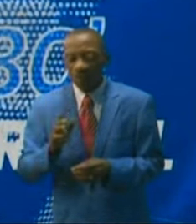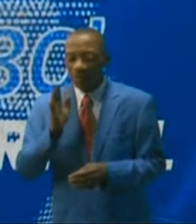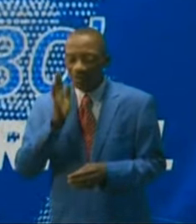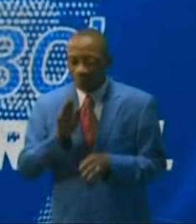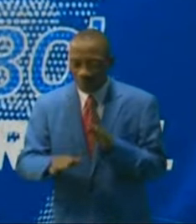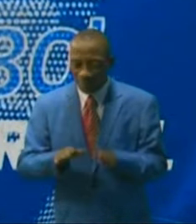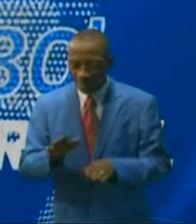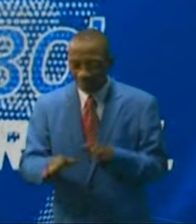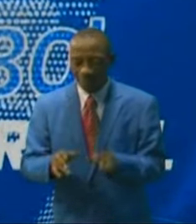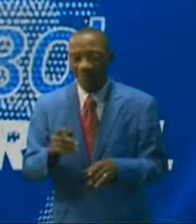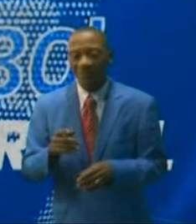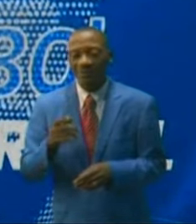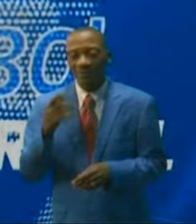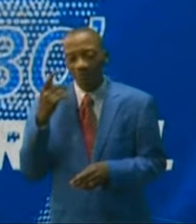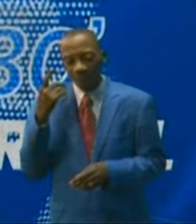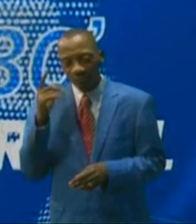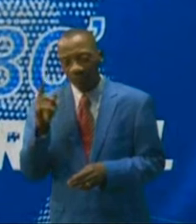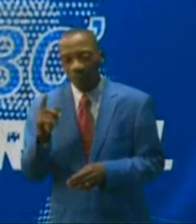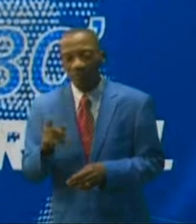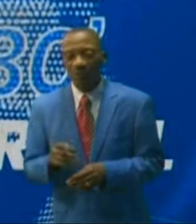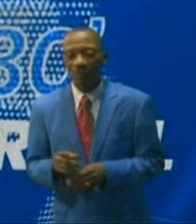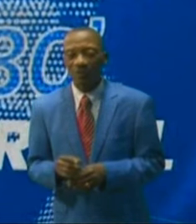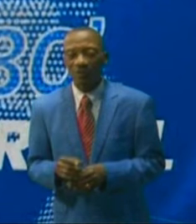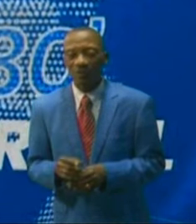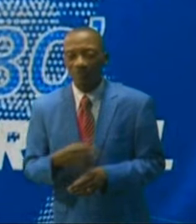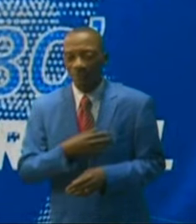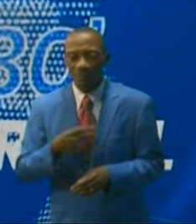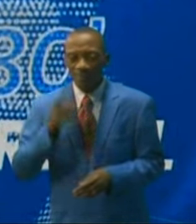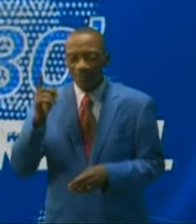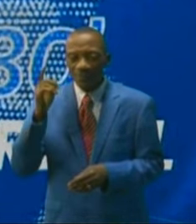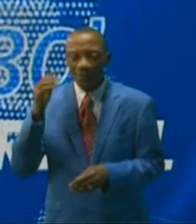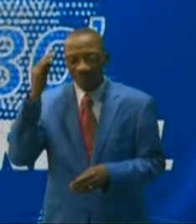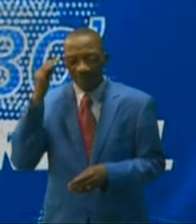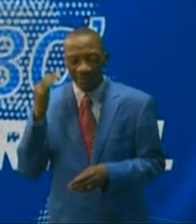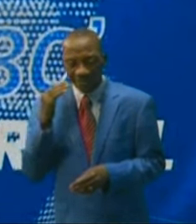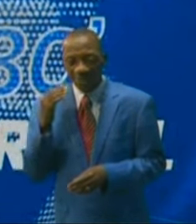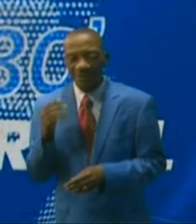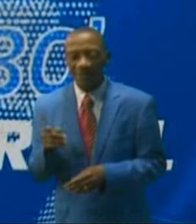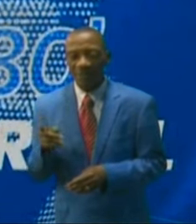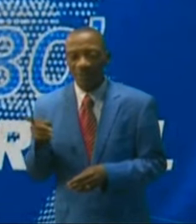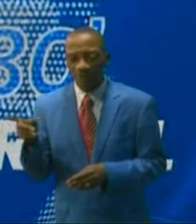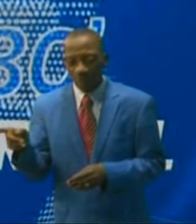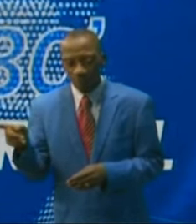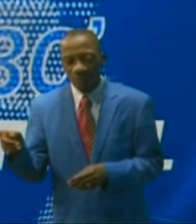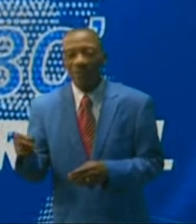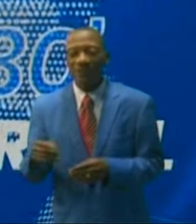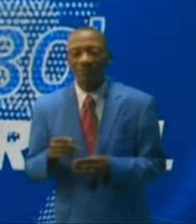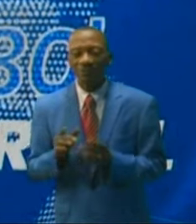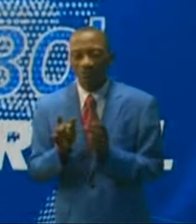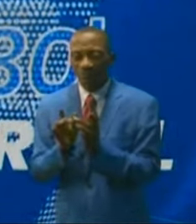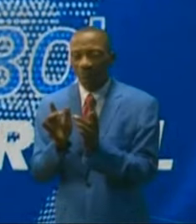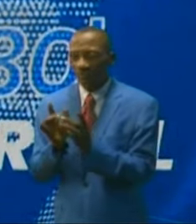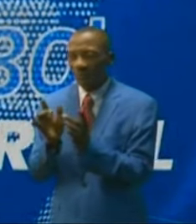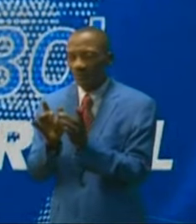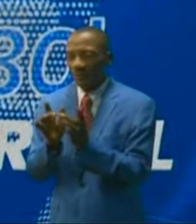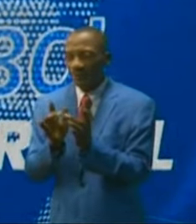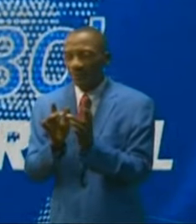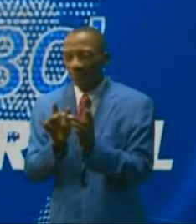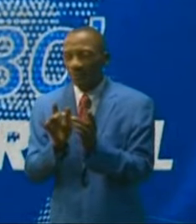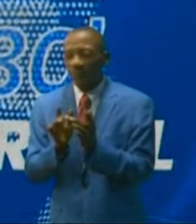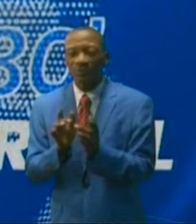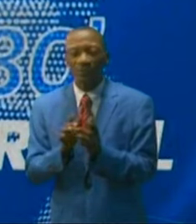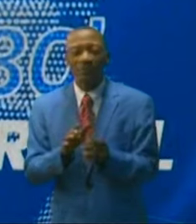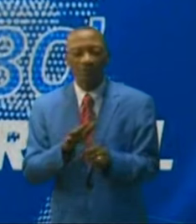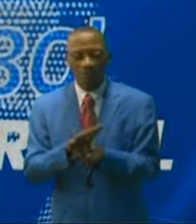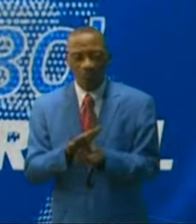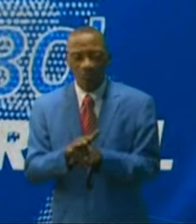l'Union africaine. La première ministre Sylvie Tsouminoua-Touluka s'est engagée à garantir l'accès aux soins de qualité partout. Sojima